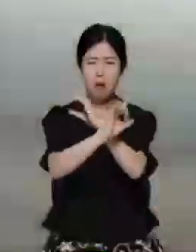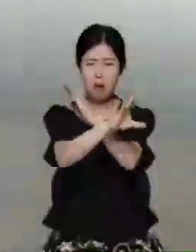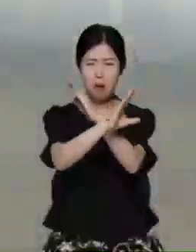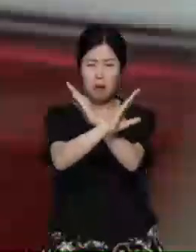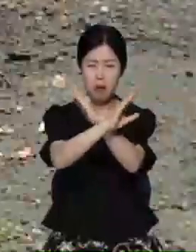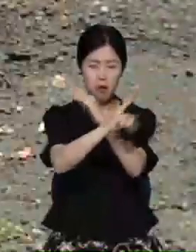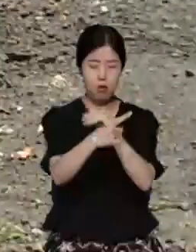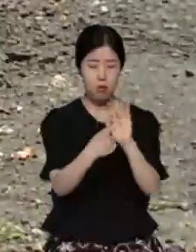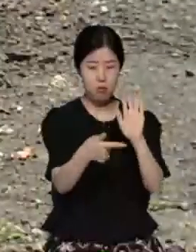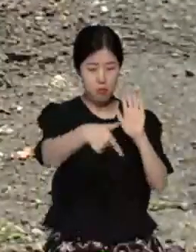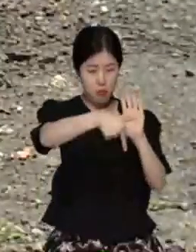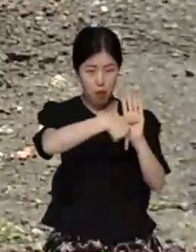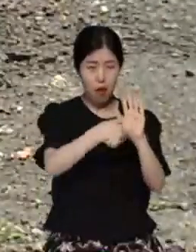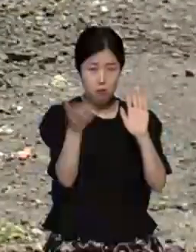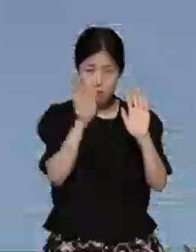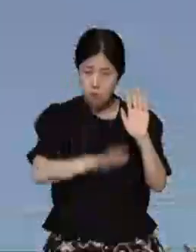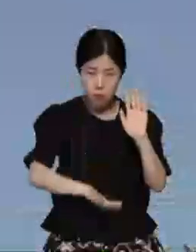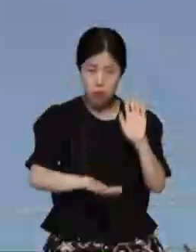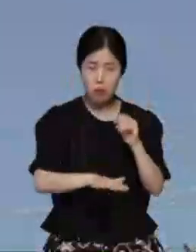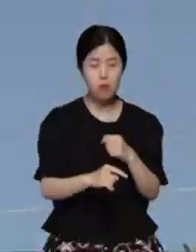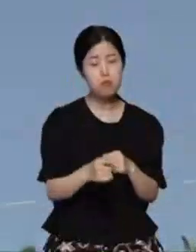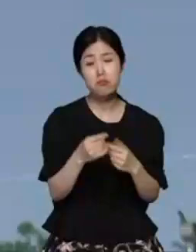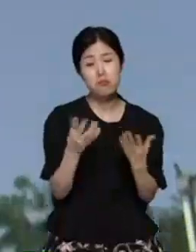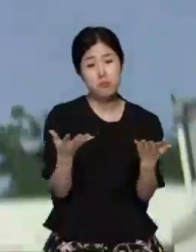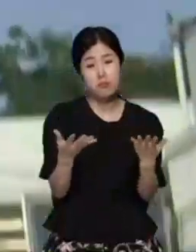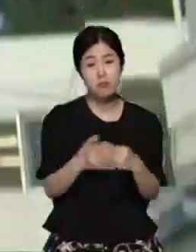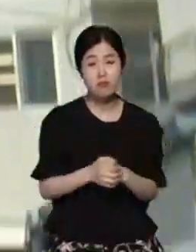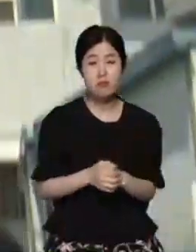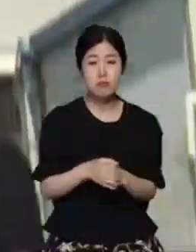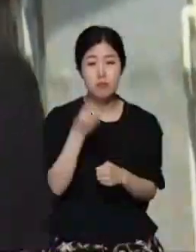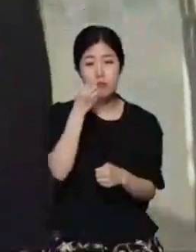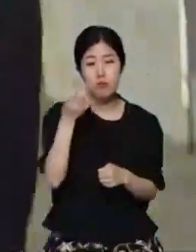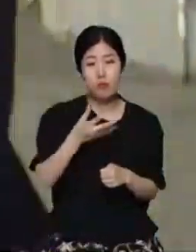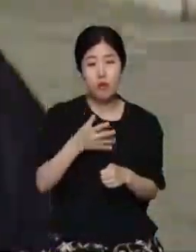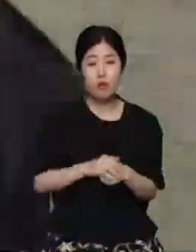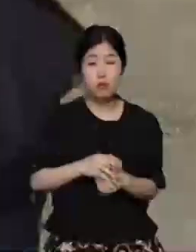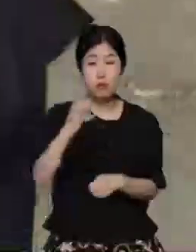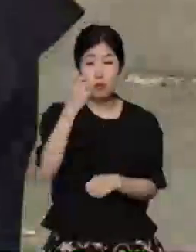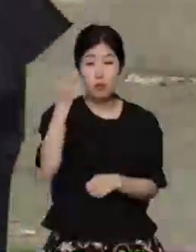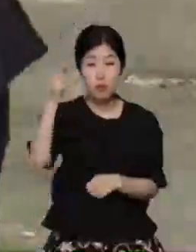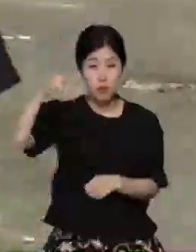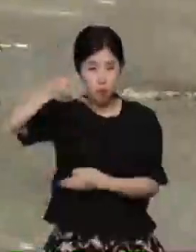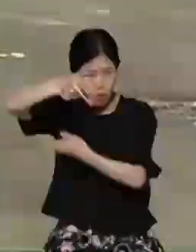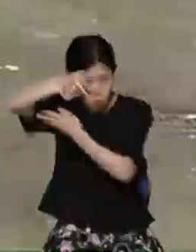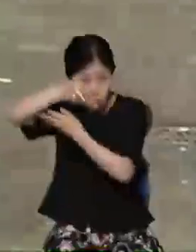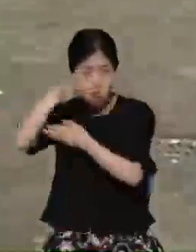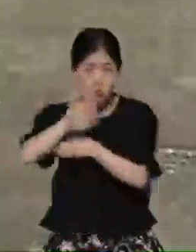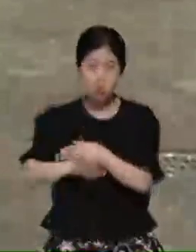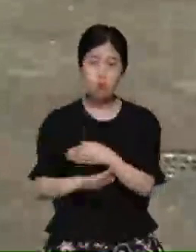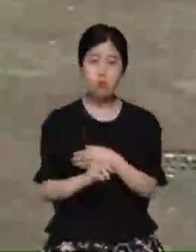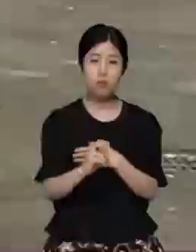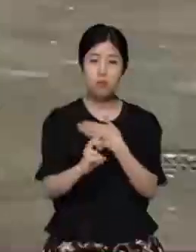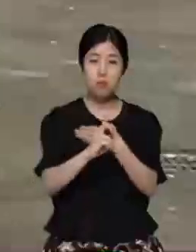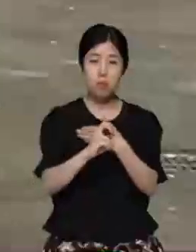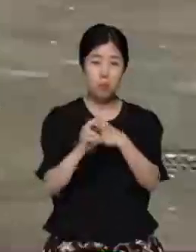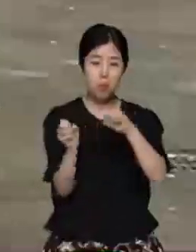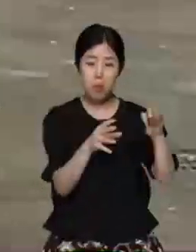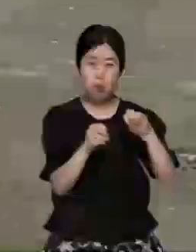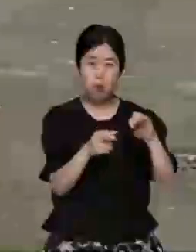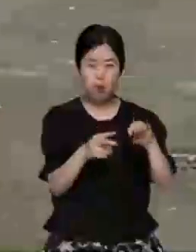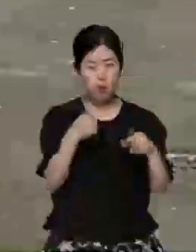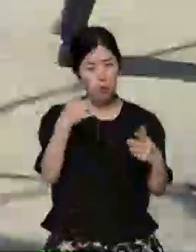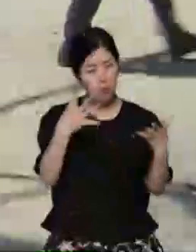붙어있지만 소용이 없습니다. 이렇게 버젓이 카메라가 찍고 있는데도 불법으로 버려지는 쓰레기가